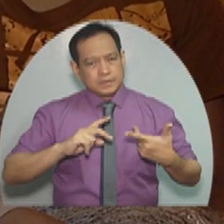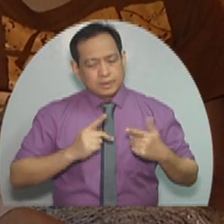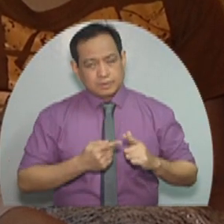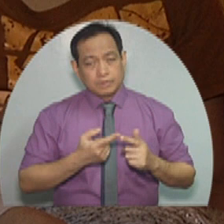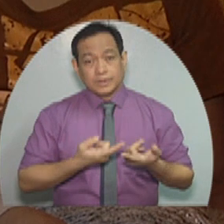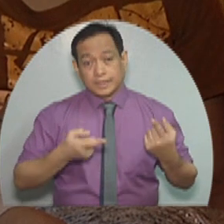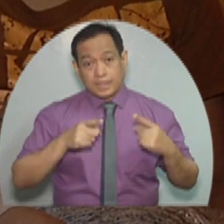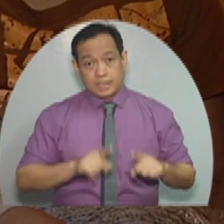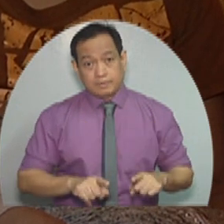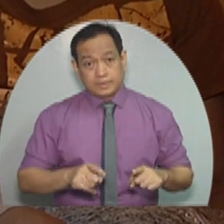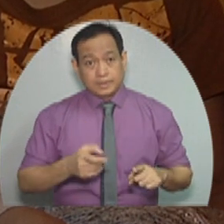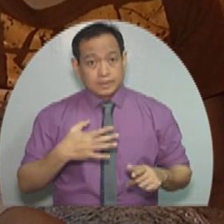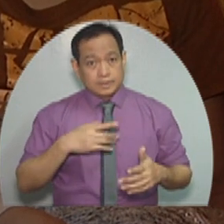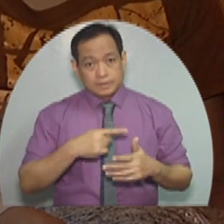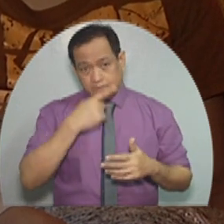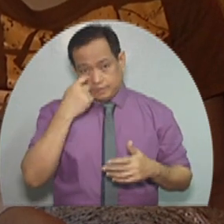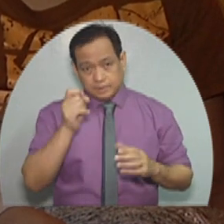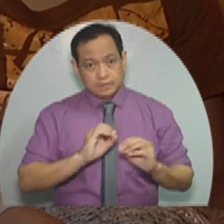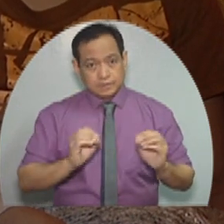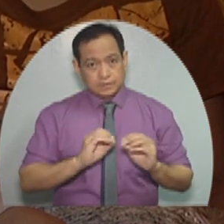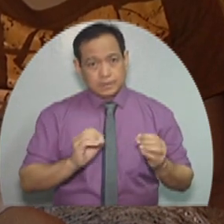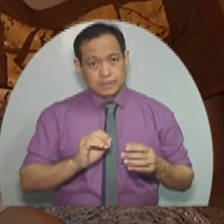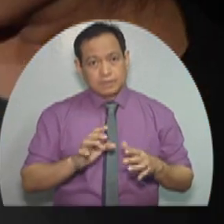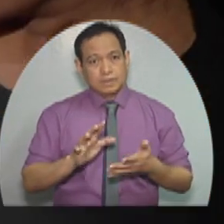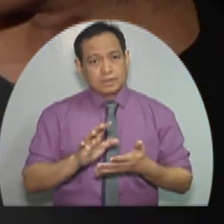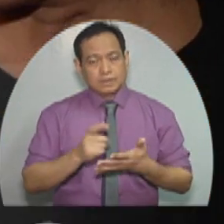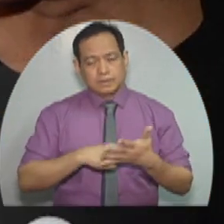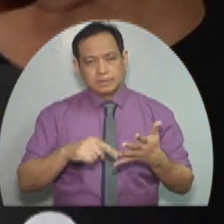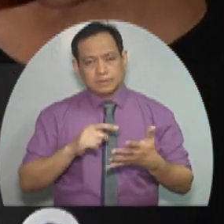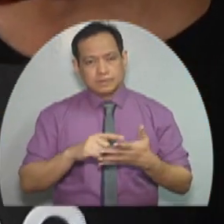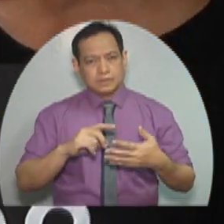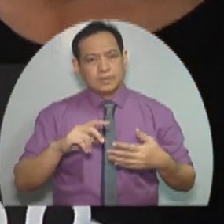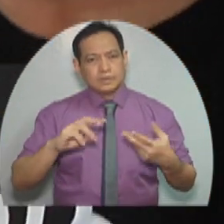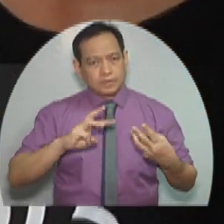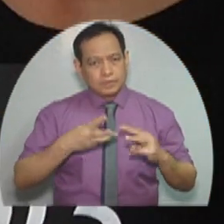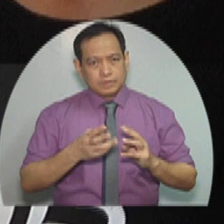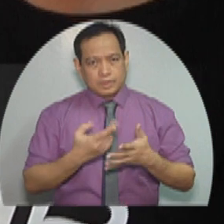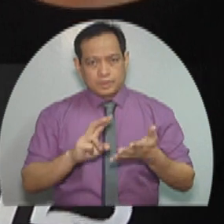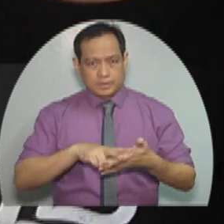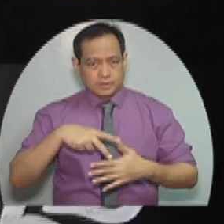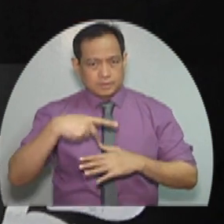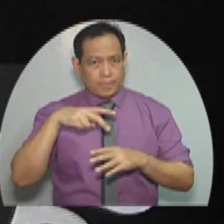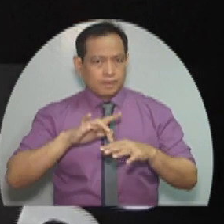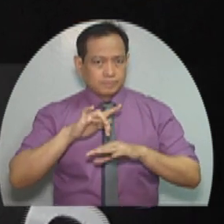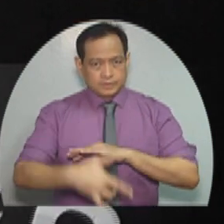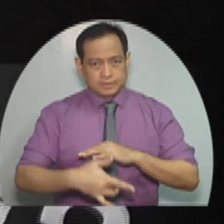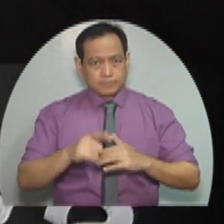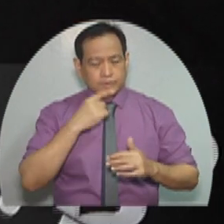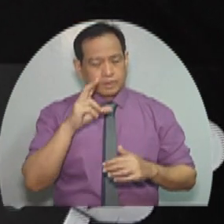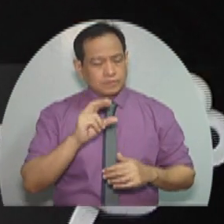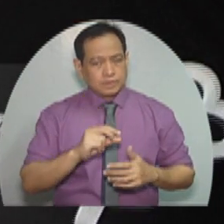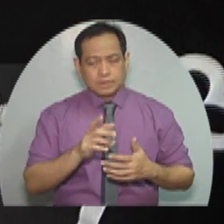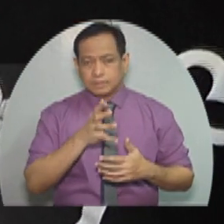ko, ano yan anak? Kasi wala naman pong damage sa ganito, sa labas. Sabi ko, baka naman nadapa ka anak? Sabi niya, hindi